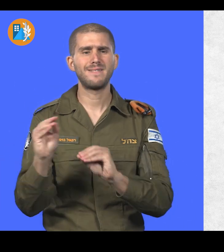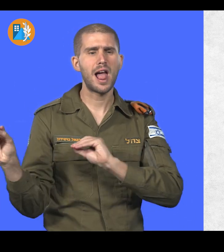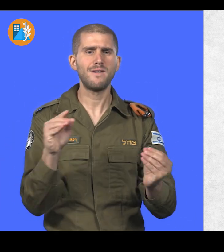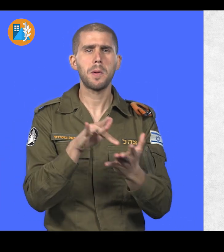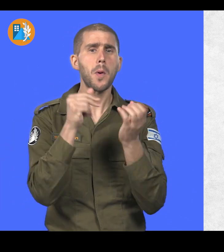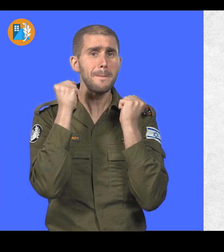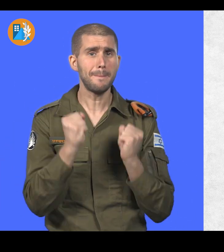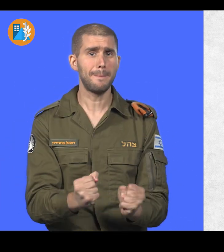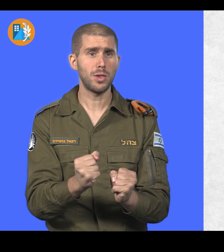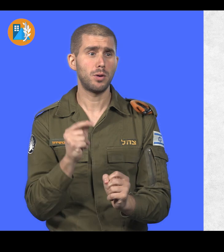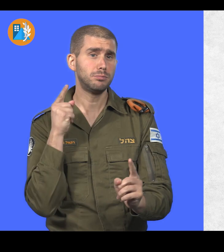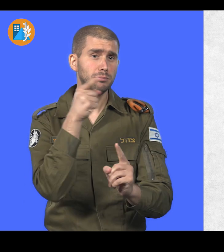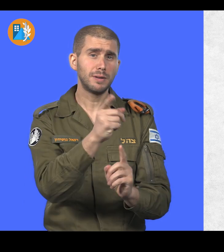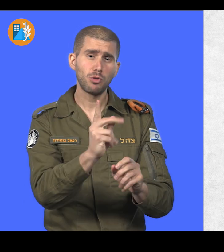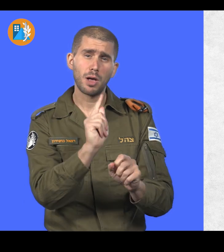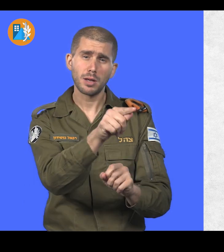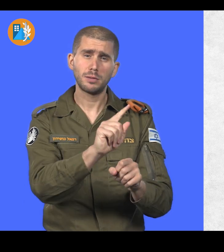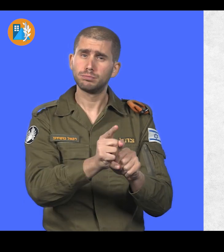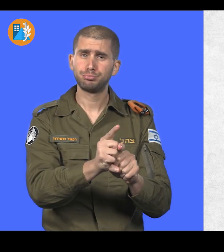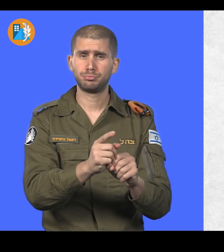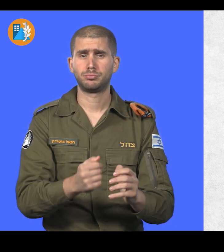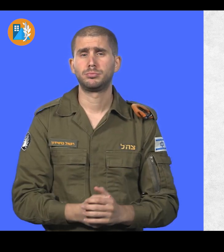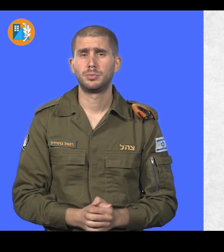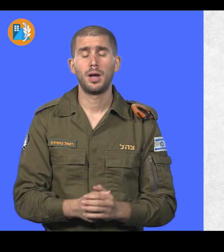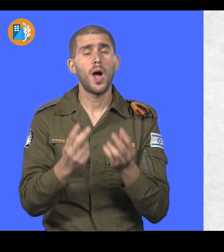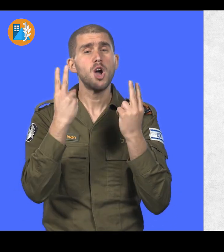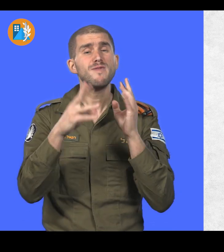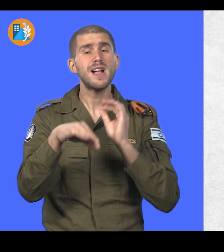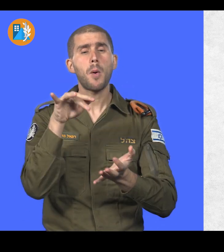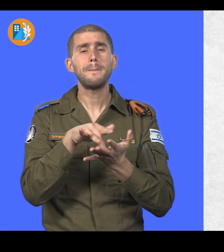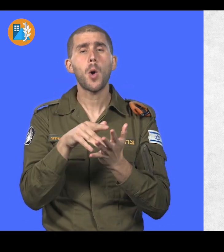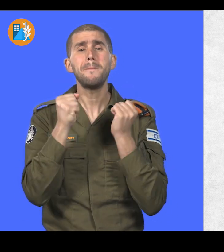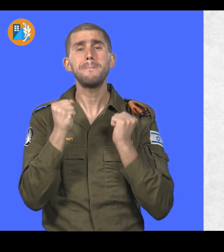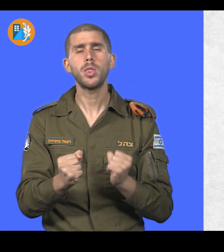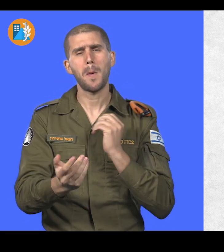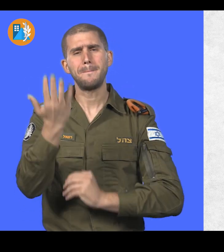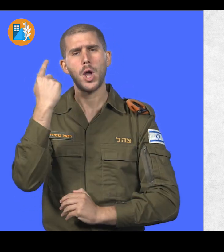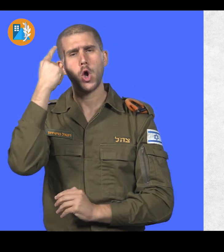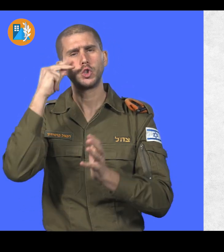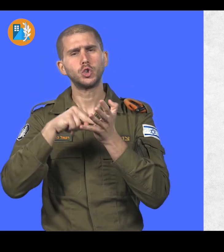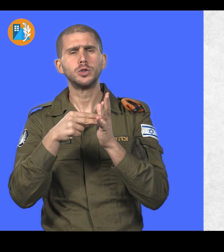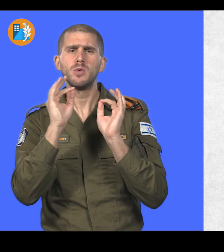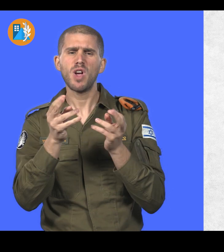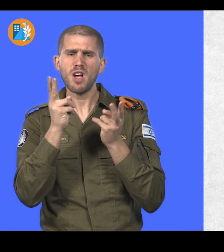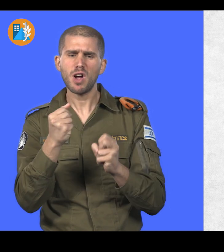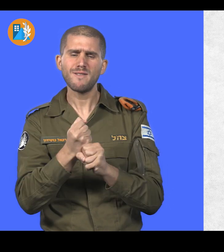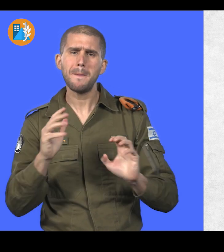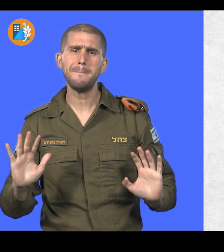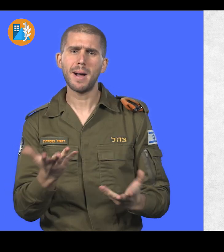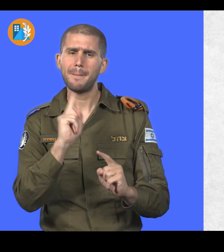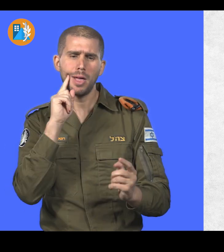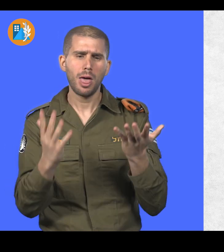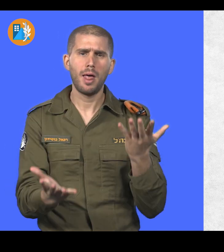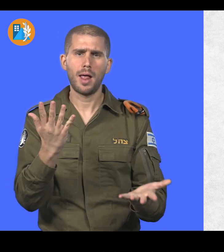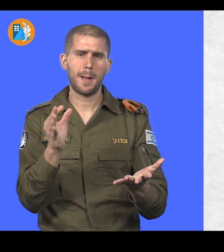ולעבור למקום בטוח שאליו ניתן להגיע בתוך שניות ספורות. חשוב לבחור את המקום הבטוח מראש, על מנת שנוכל לפעול מיד